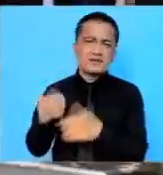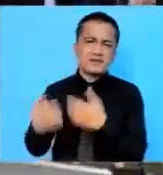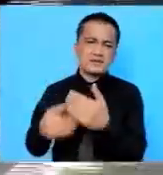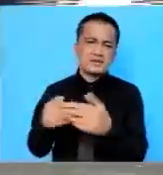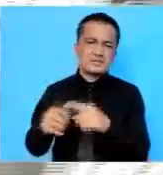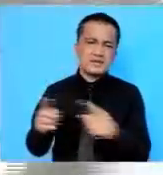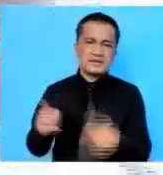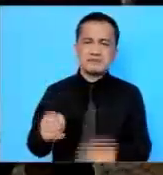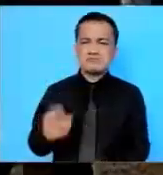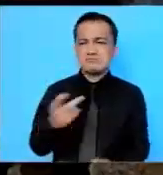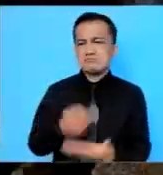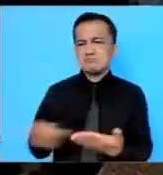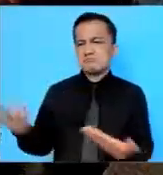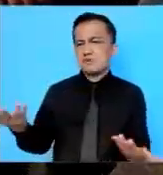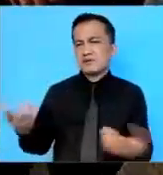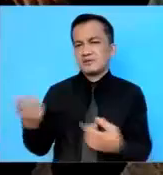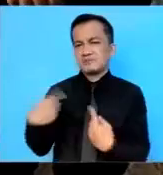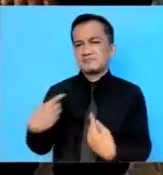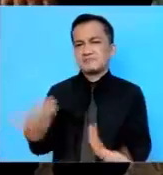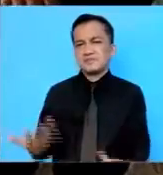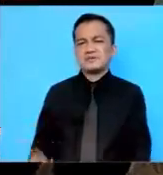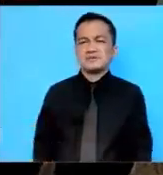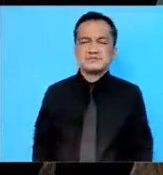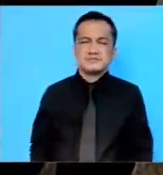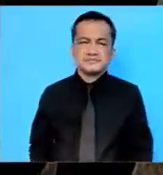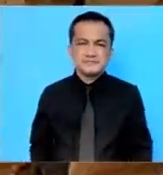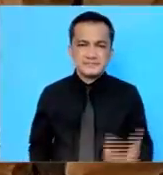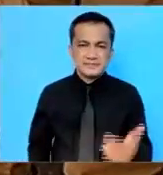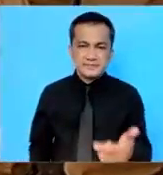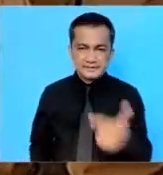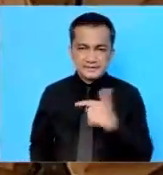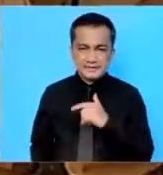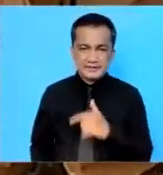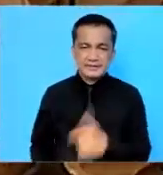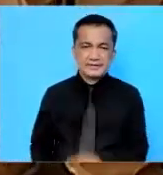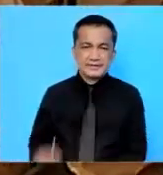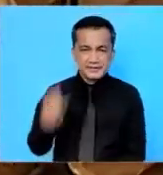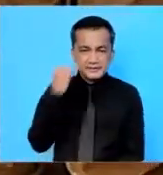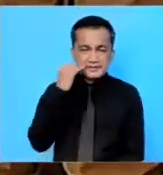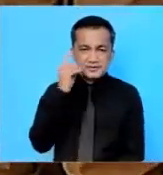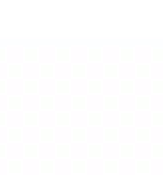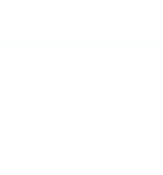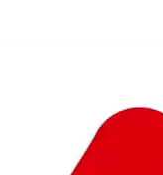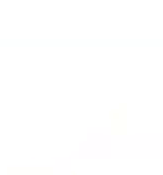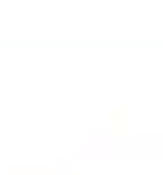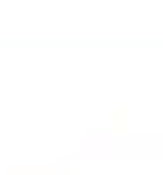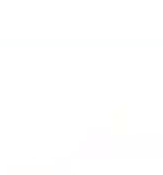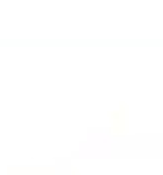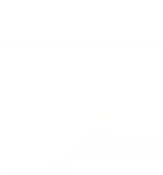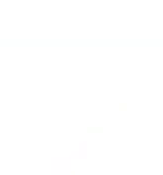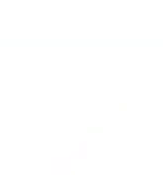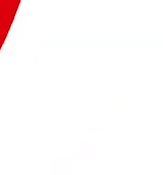pa silang tugon. Nagbabalita mula sa frontline, Jenny Dongon, News 5.